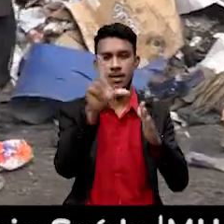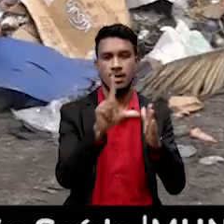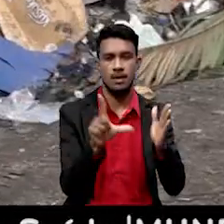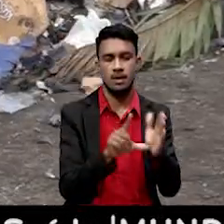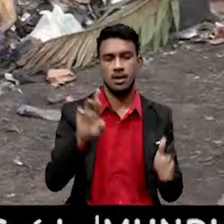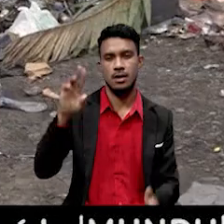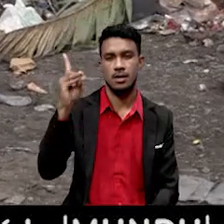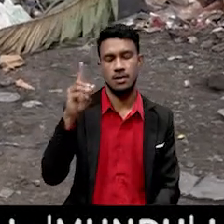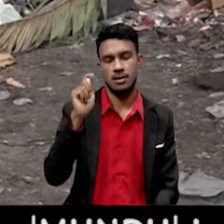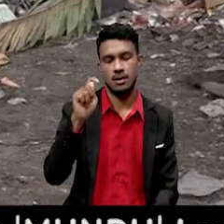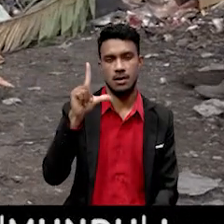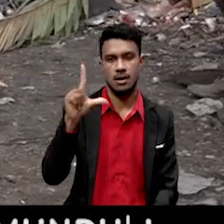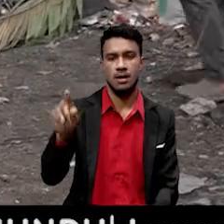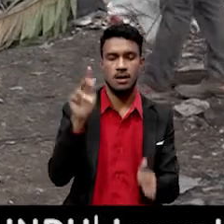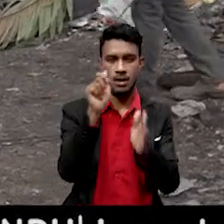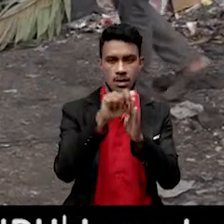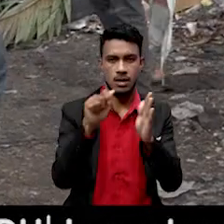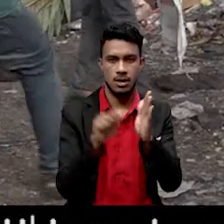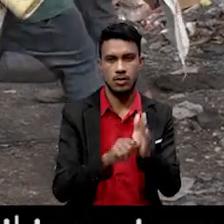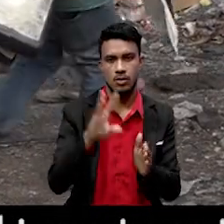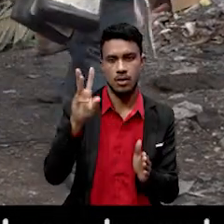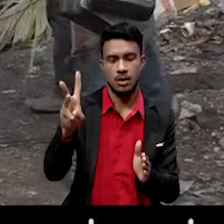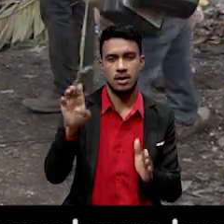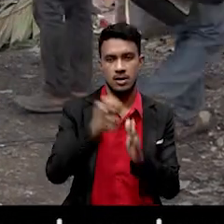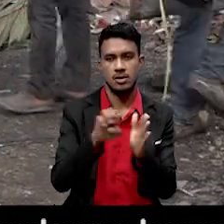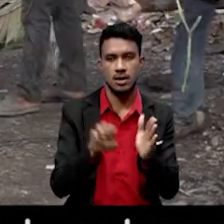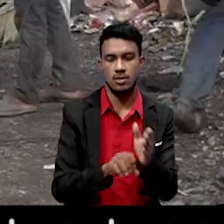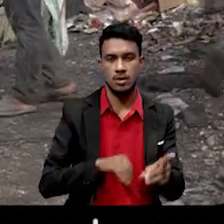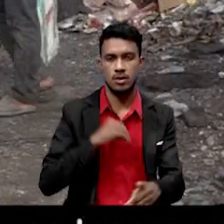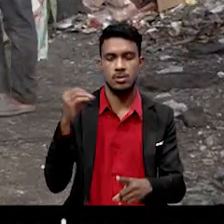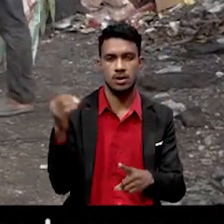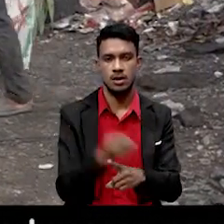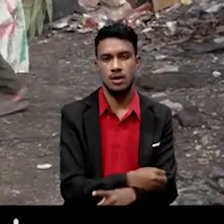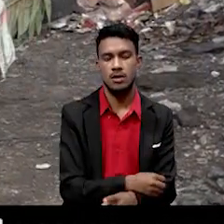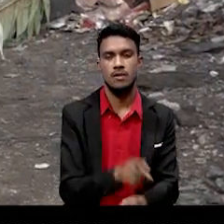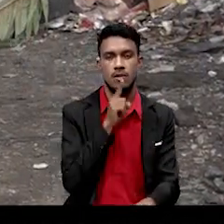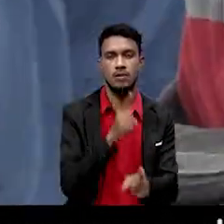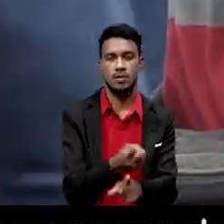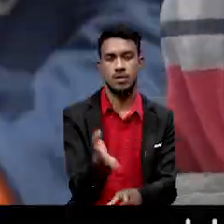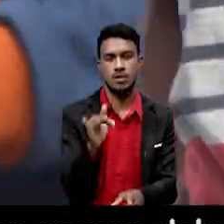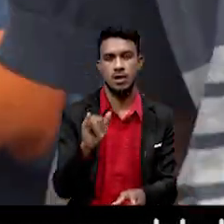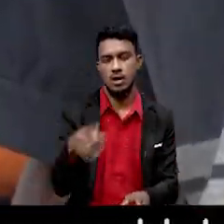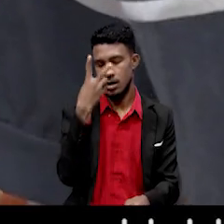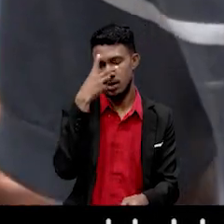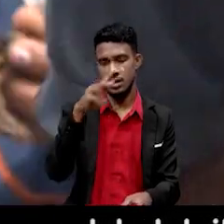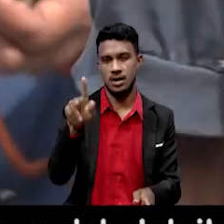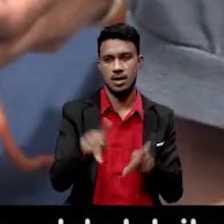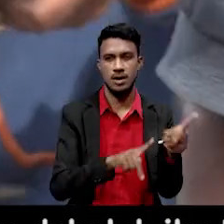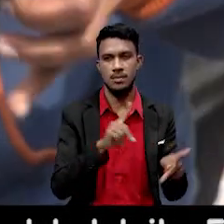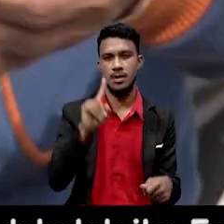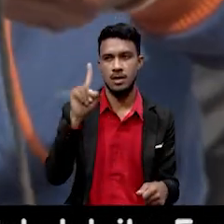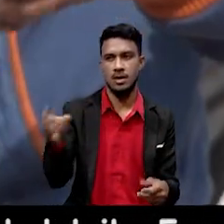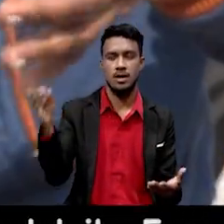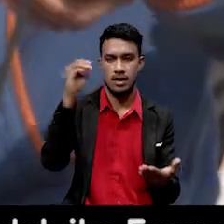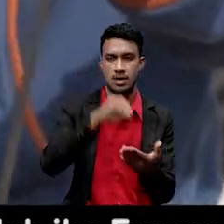Democrática Timor-Leste, artigo nen, estado ne objetivo fundamental sira, ho di hari sociedade ida ne be hatur